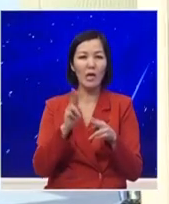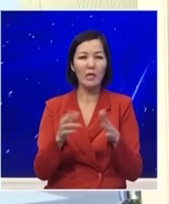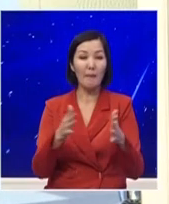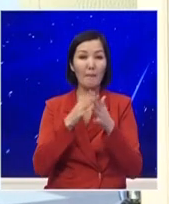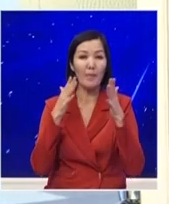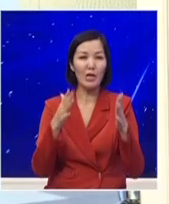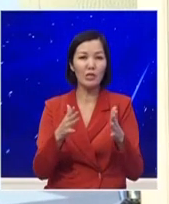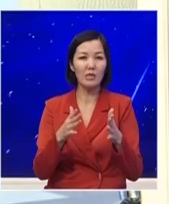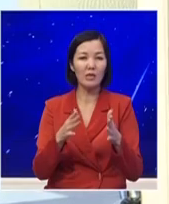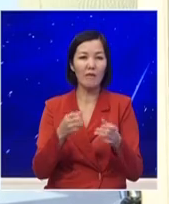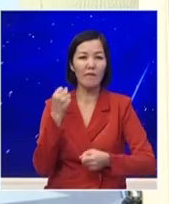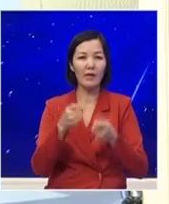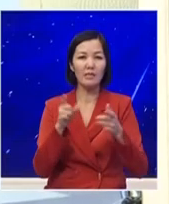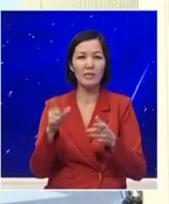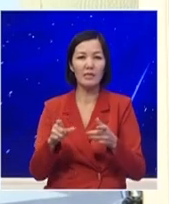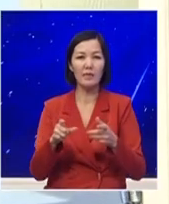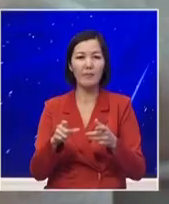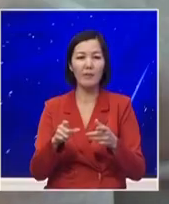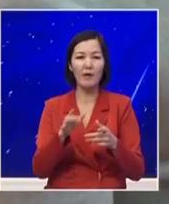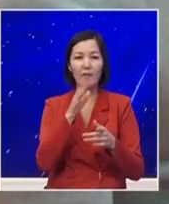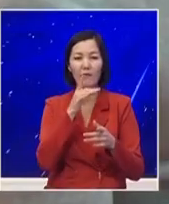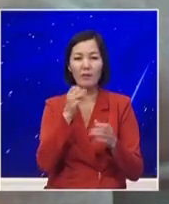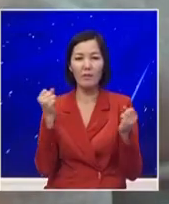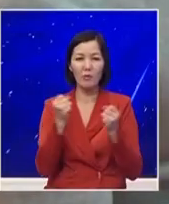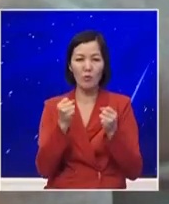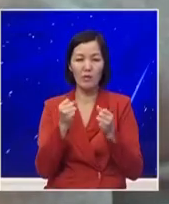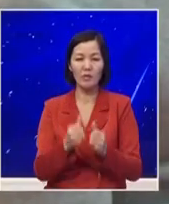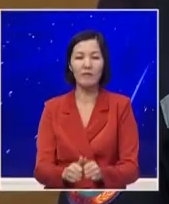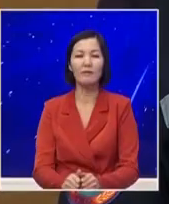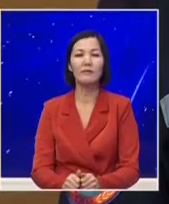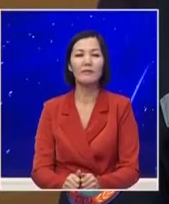большие риски водителям авто в зимний период.